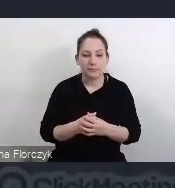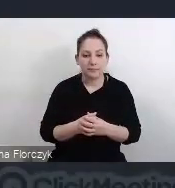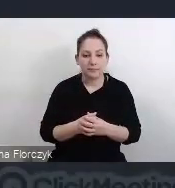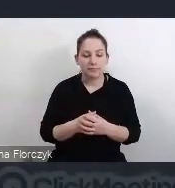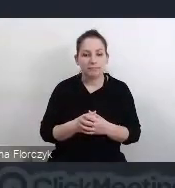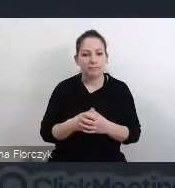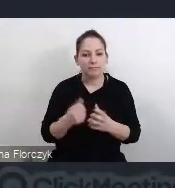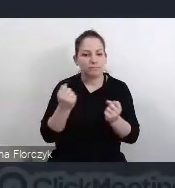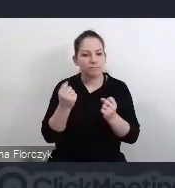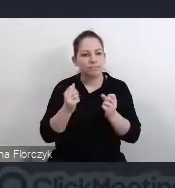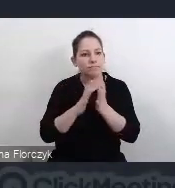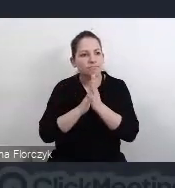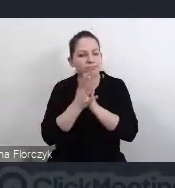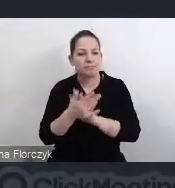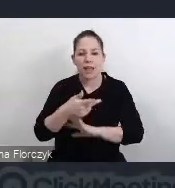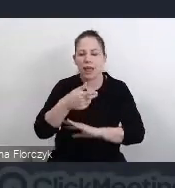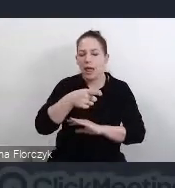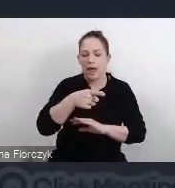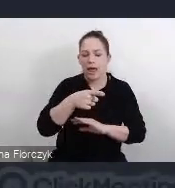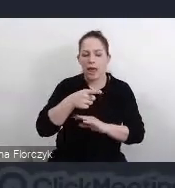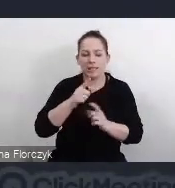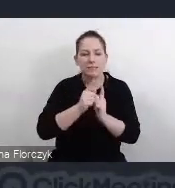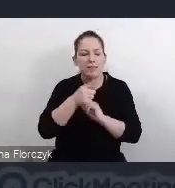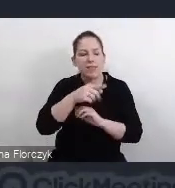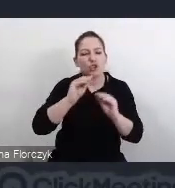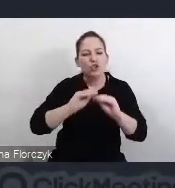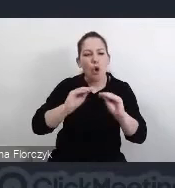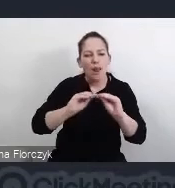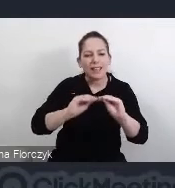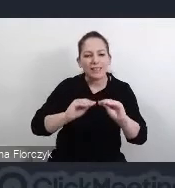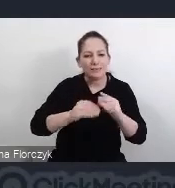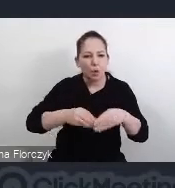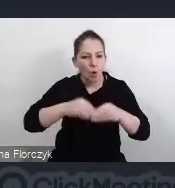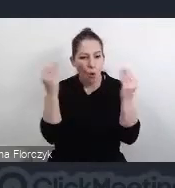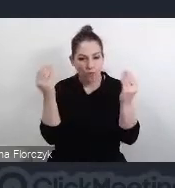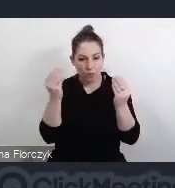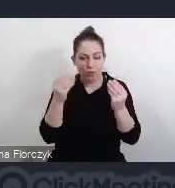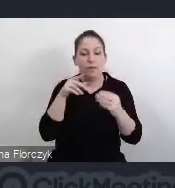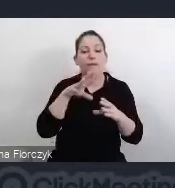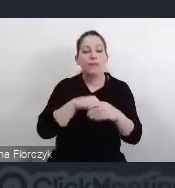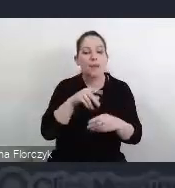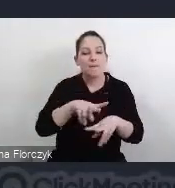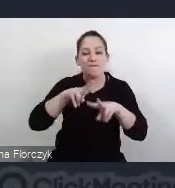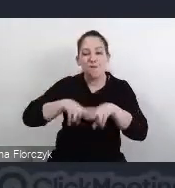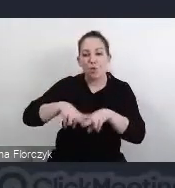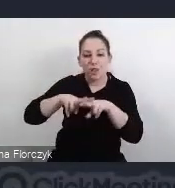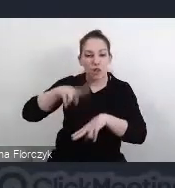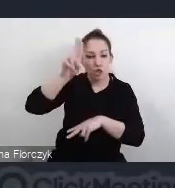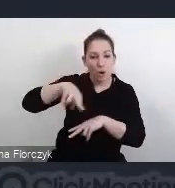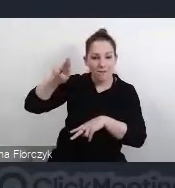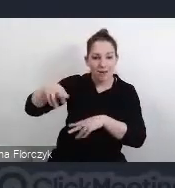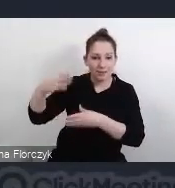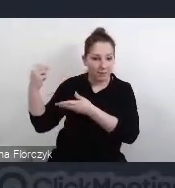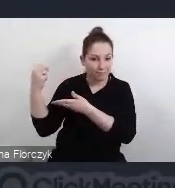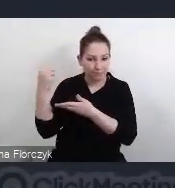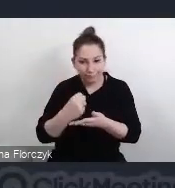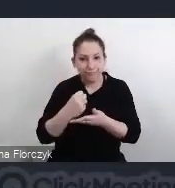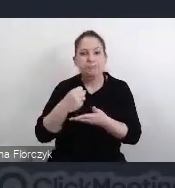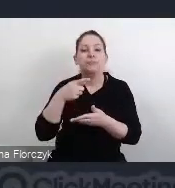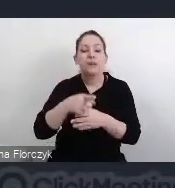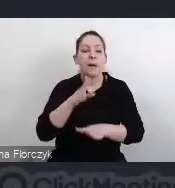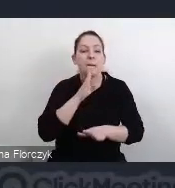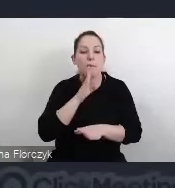dynamiczny rozwój szkolnictwa. Tutaj korzystając między innymi z funduszy norweskich, bo podobnie